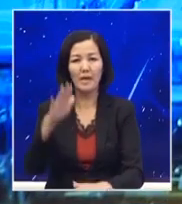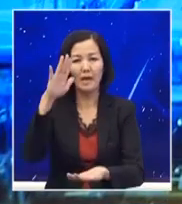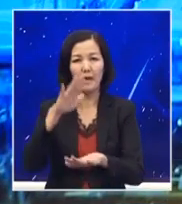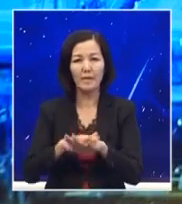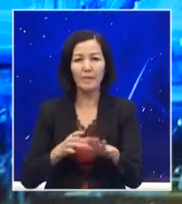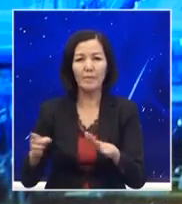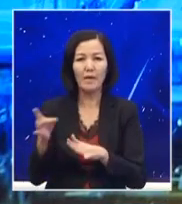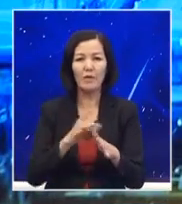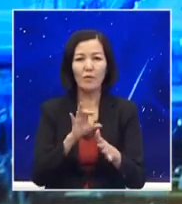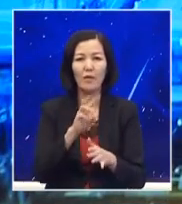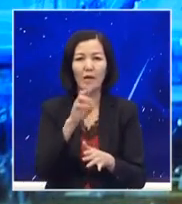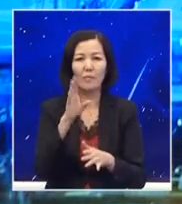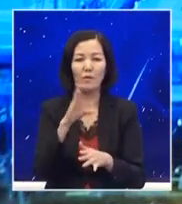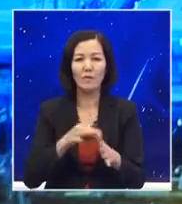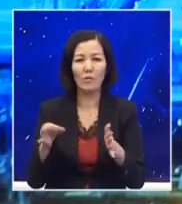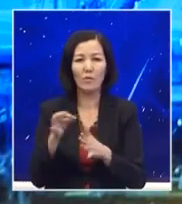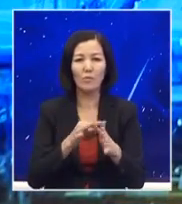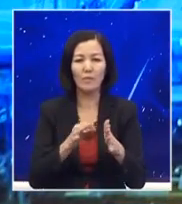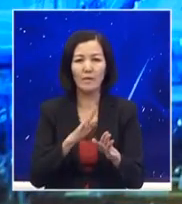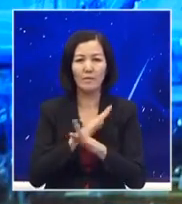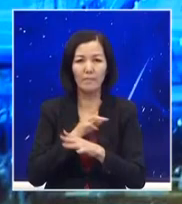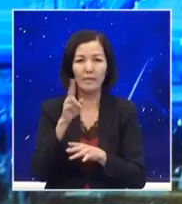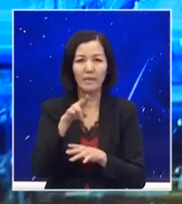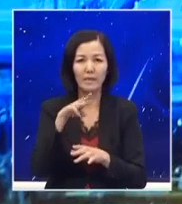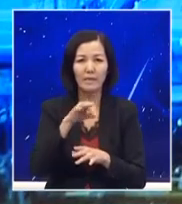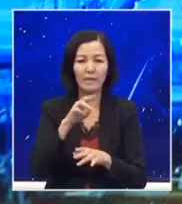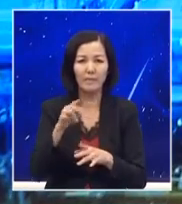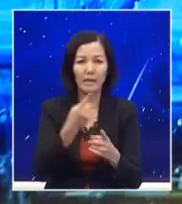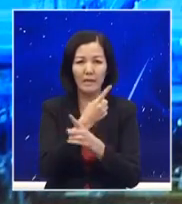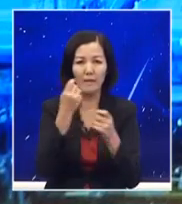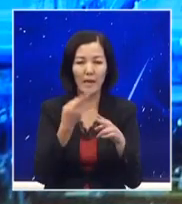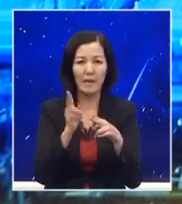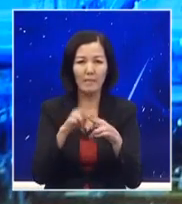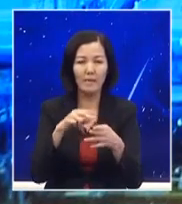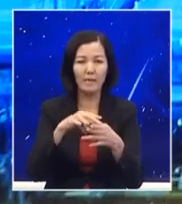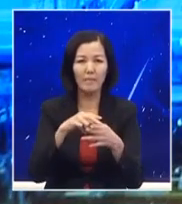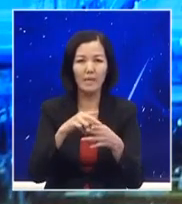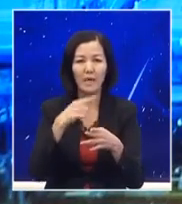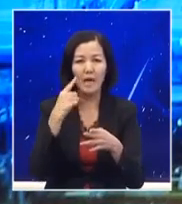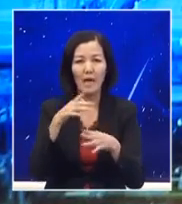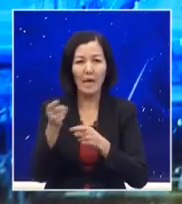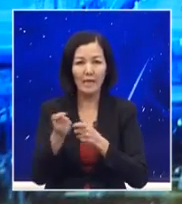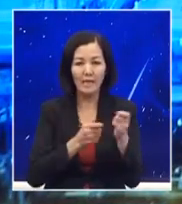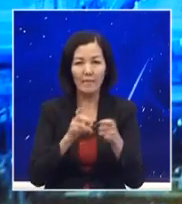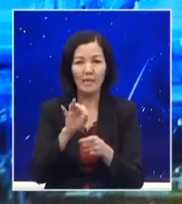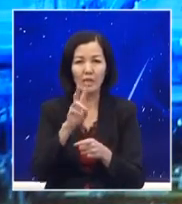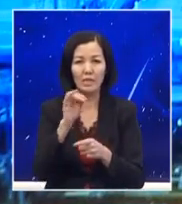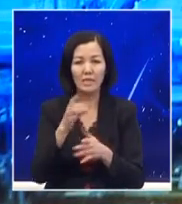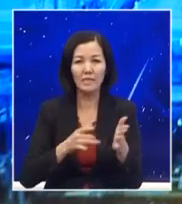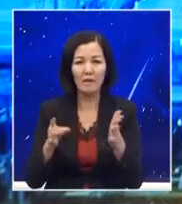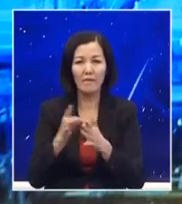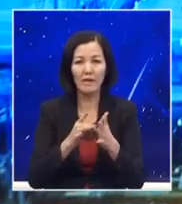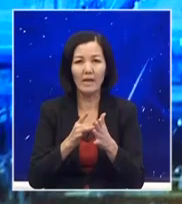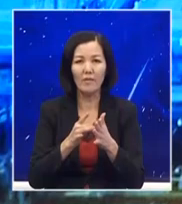Аким района Акмолинской области погиб в ДТП. Информацию об этом подтвердили в акимате Жаксынского района.